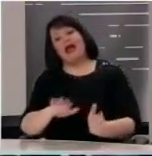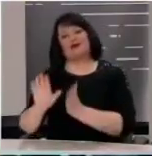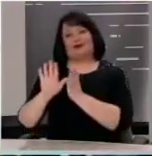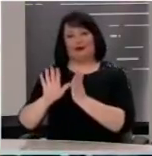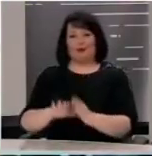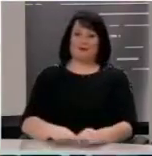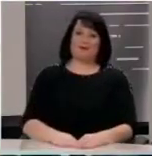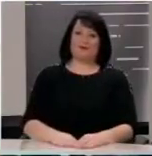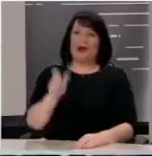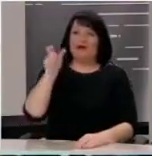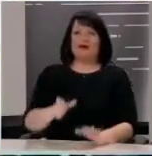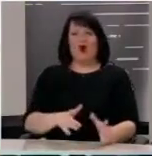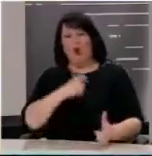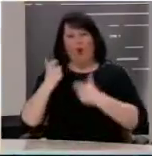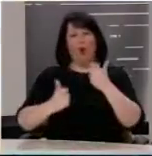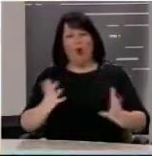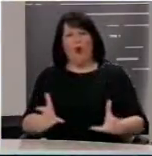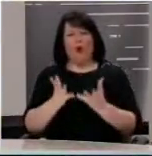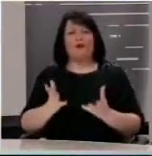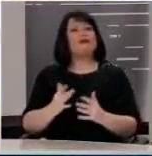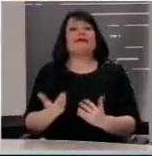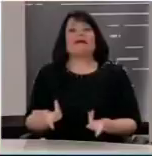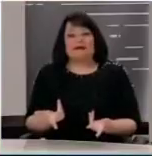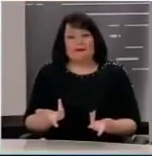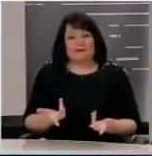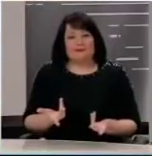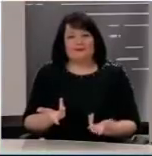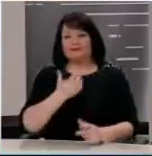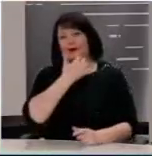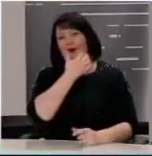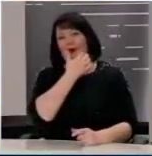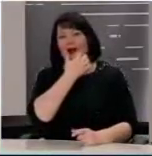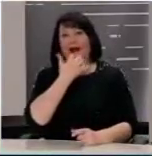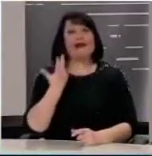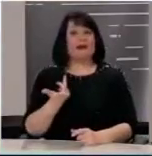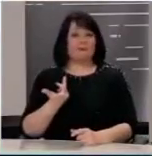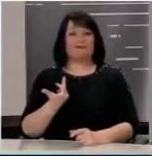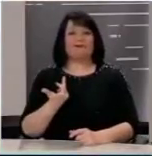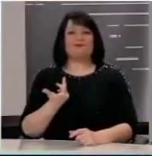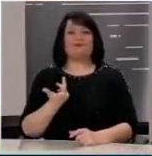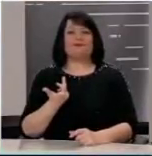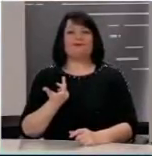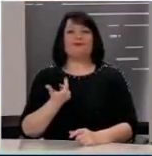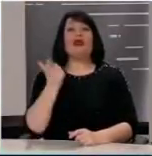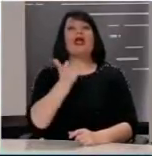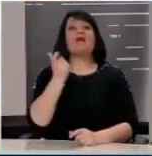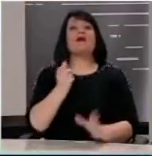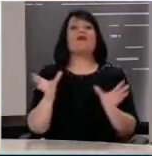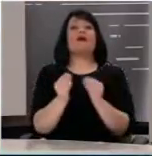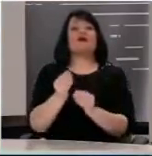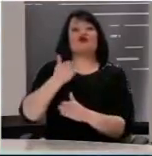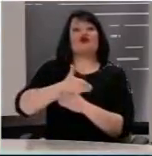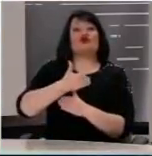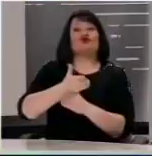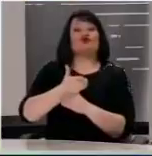Κάνατε ολόκληρο χαμό για την επέκταση επιδόματος ενοικίου και σε